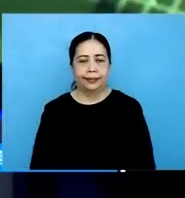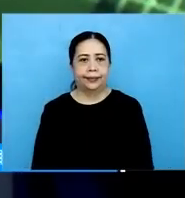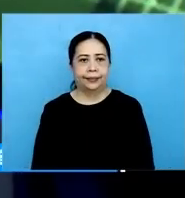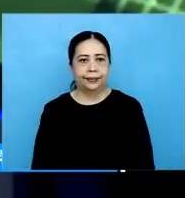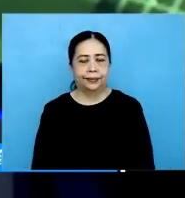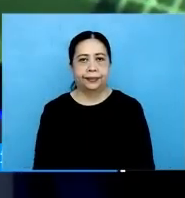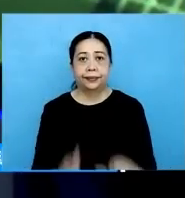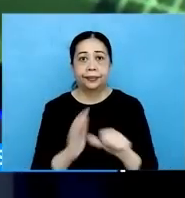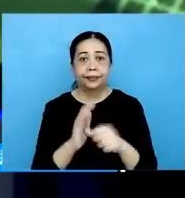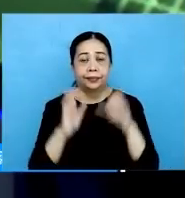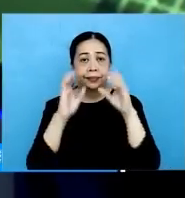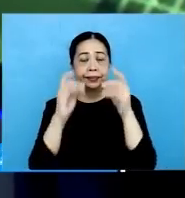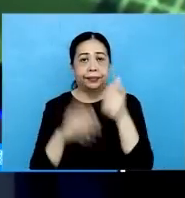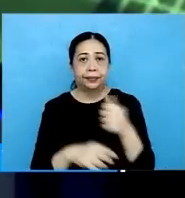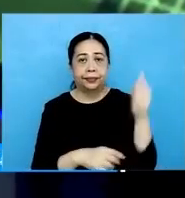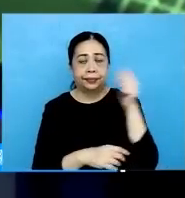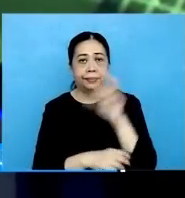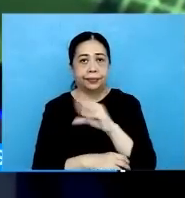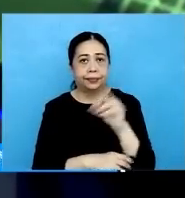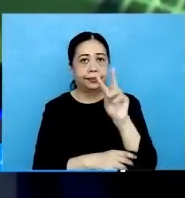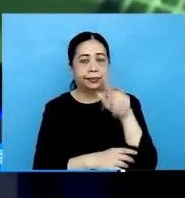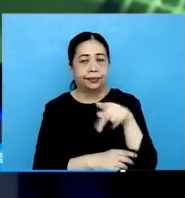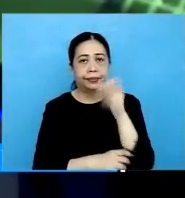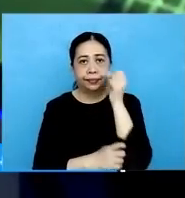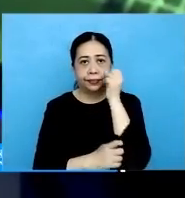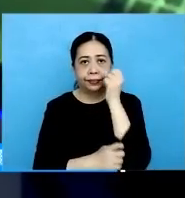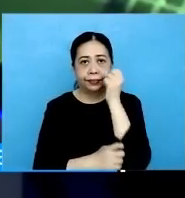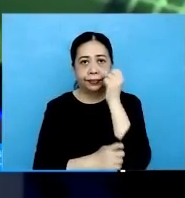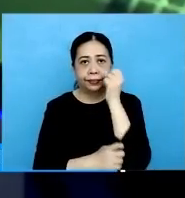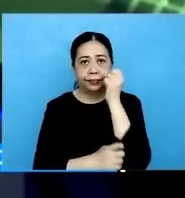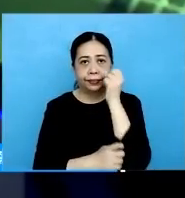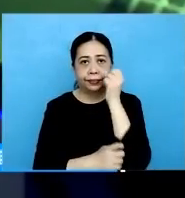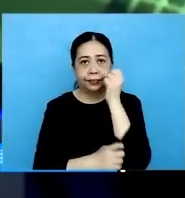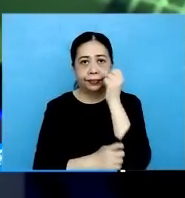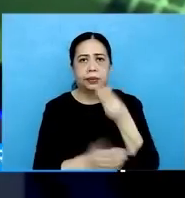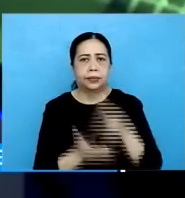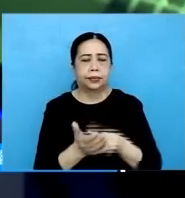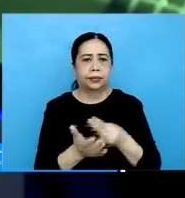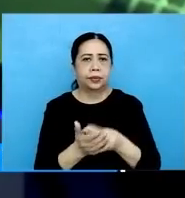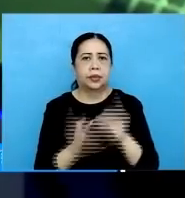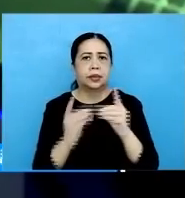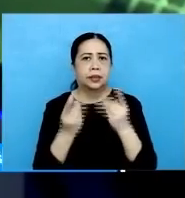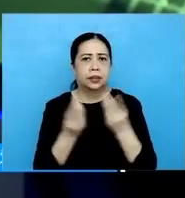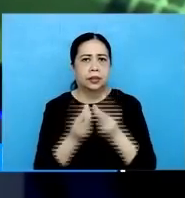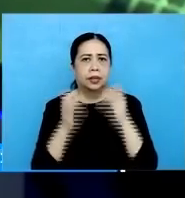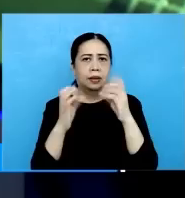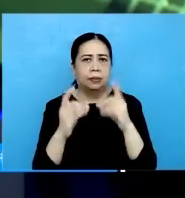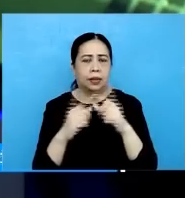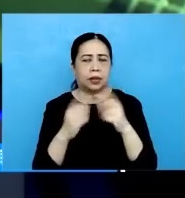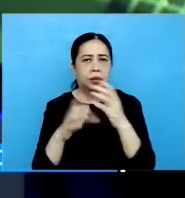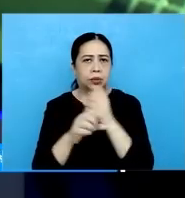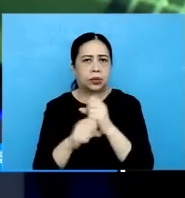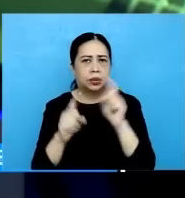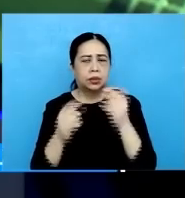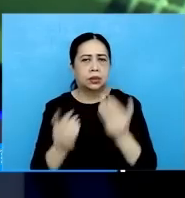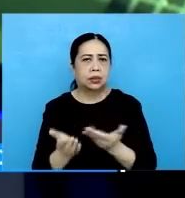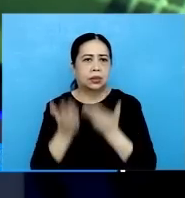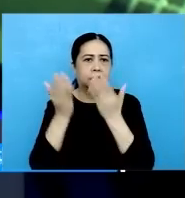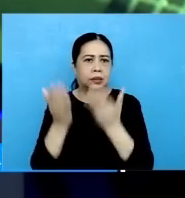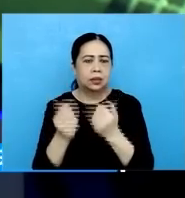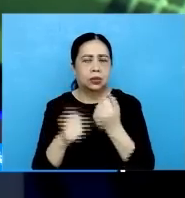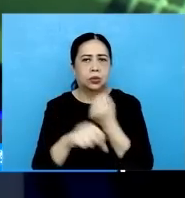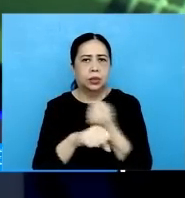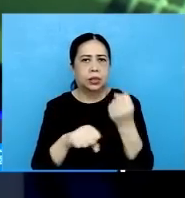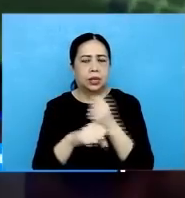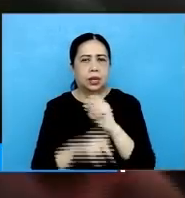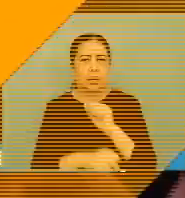Iginiit ni Education Secretary at Vice President Sara Duterte na kulang ang pondo ng DepEd para makamit ang sinusulong na matatag